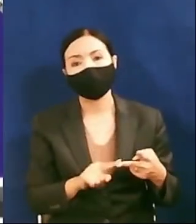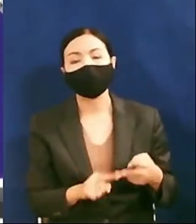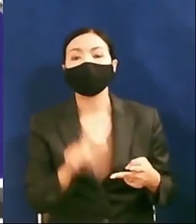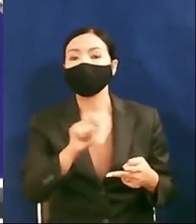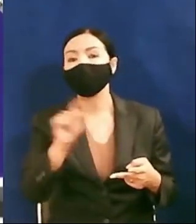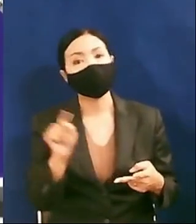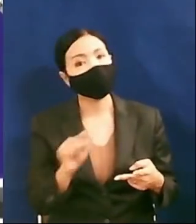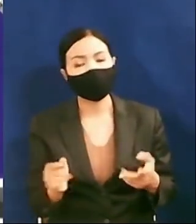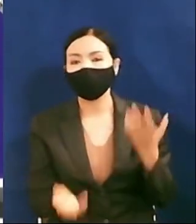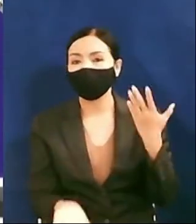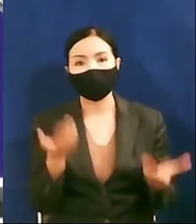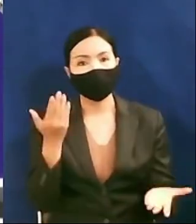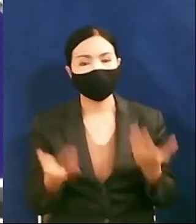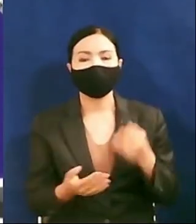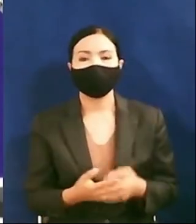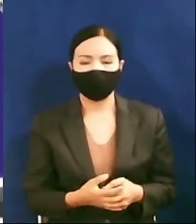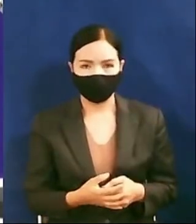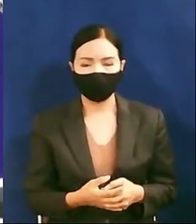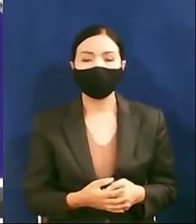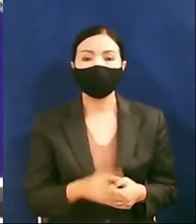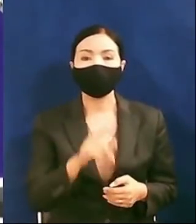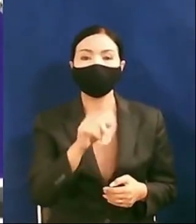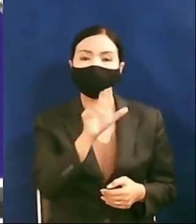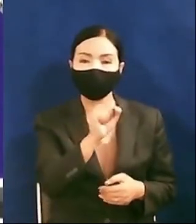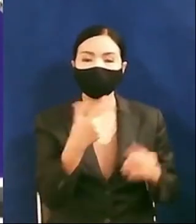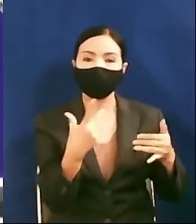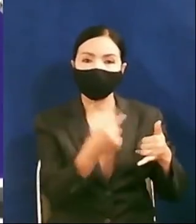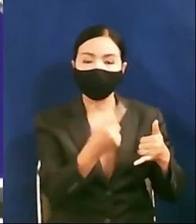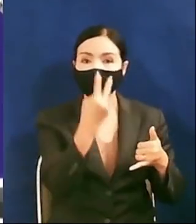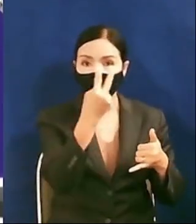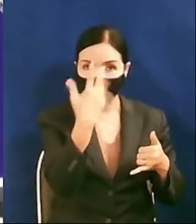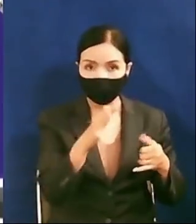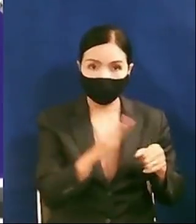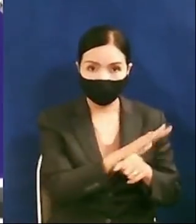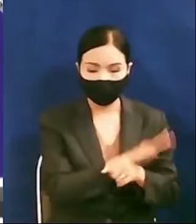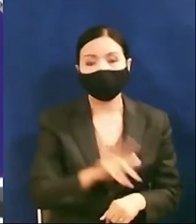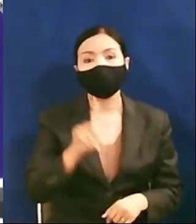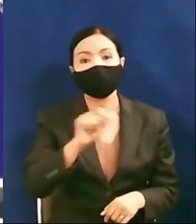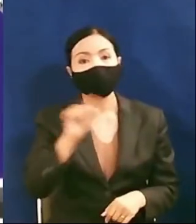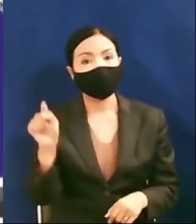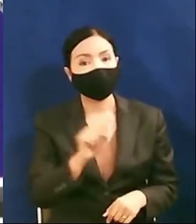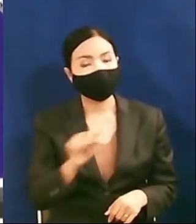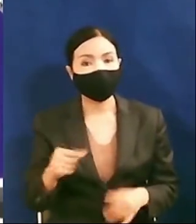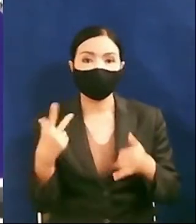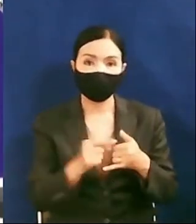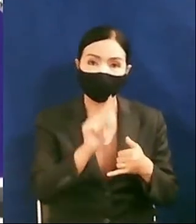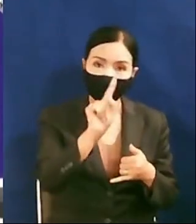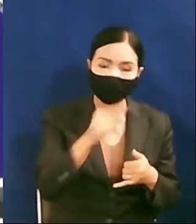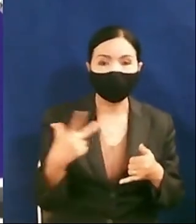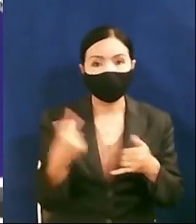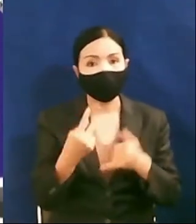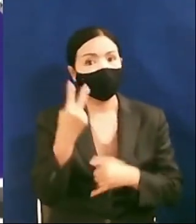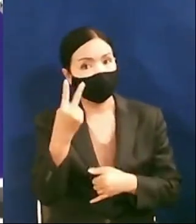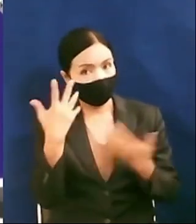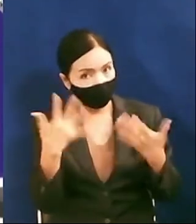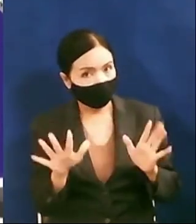แอสตราเซเนกานะครับวัคซีนซิโนแวคที่ฉีดครบ2เข็มและวัคซีนแอสตราเซเนกาไม่ว่าจะฉีดเข็มเดียวหรือฉีด